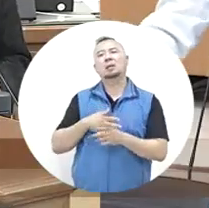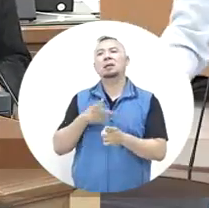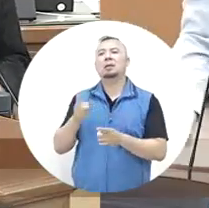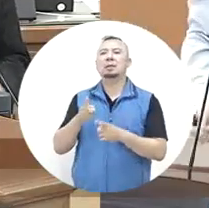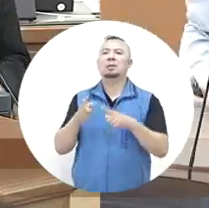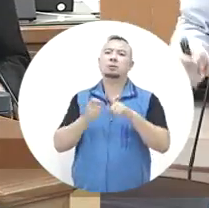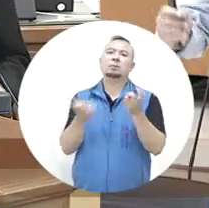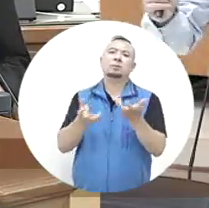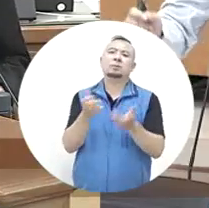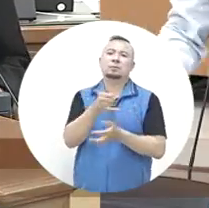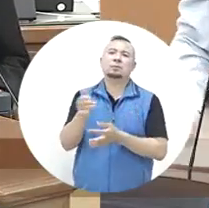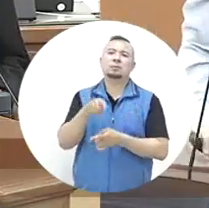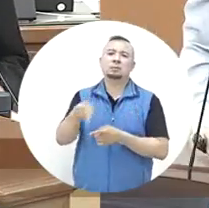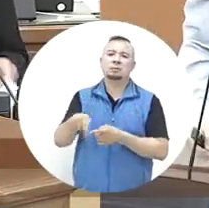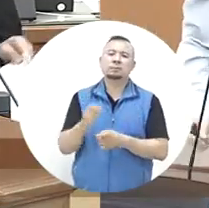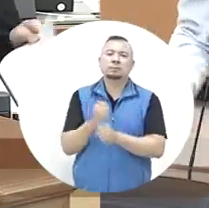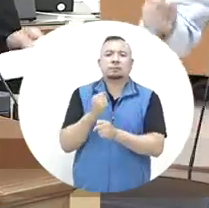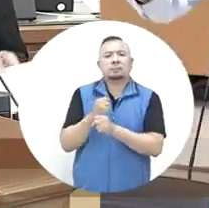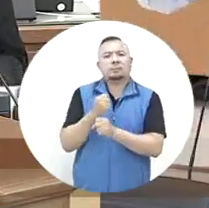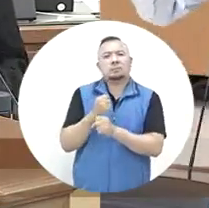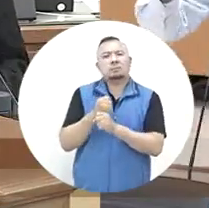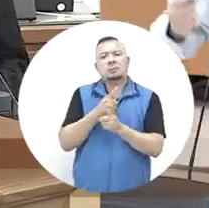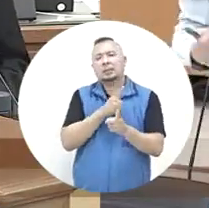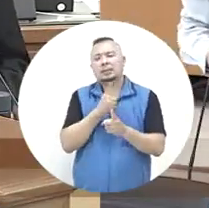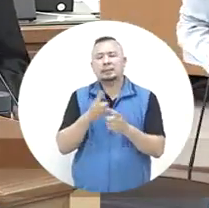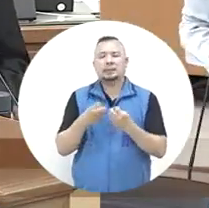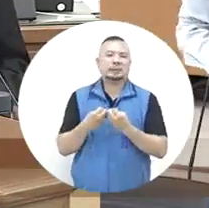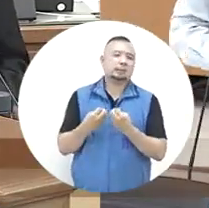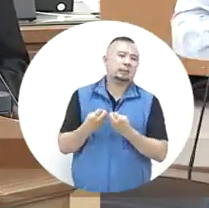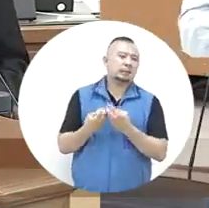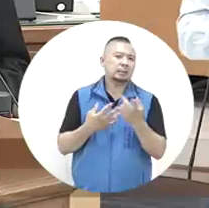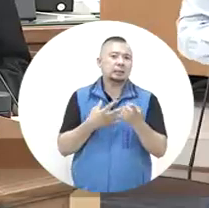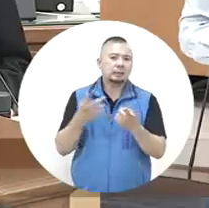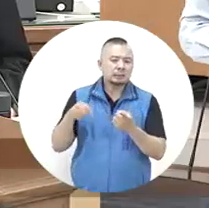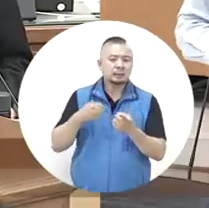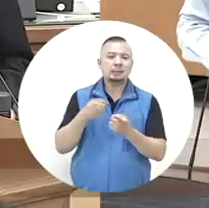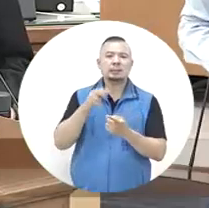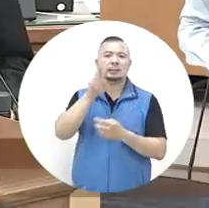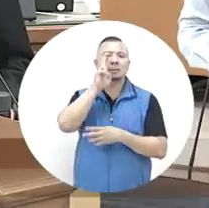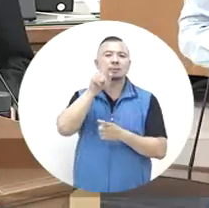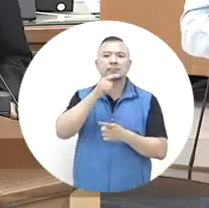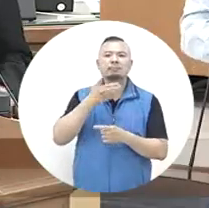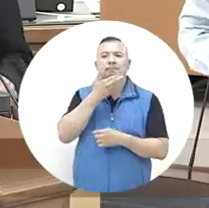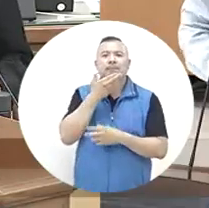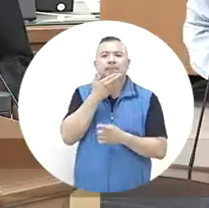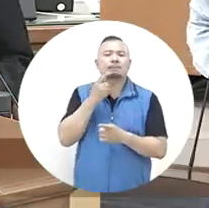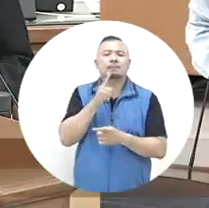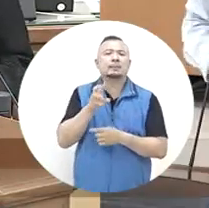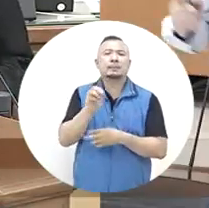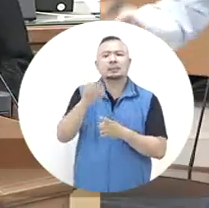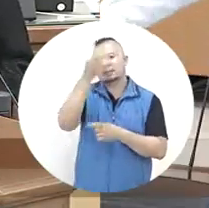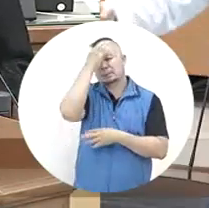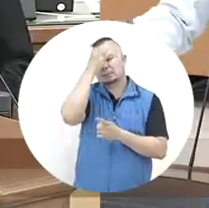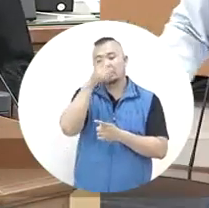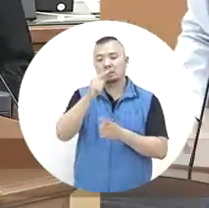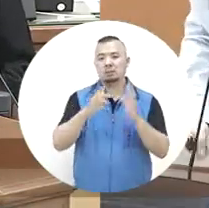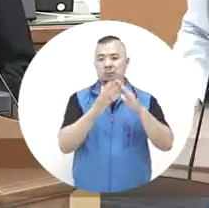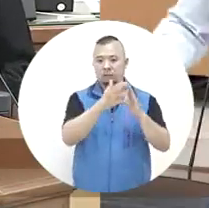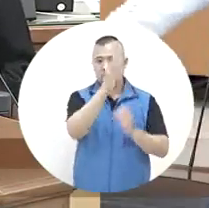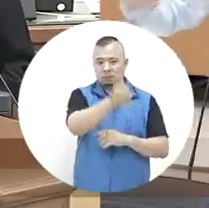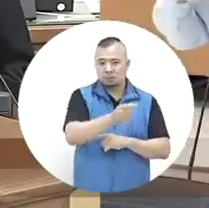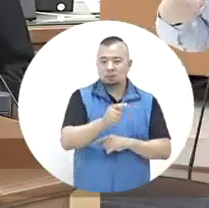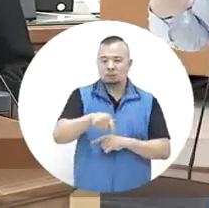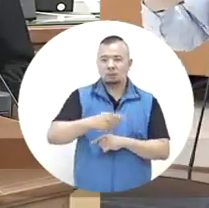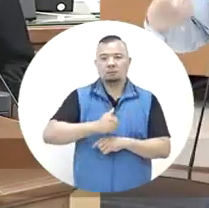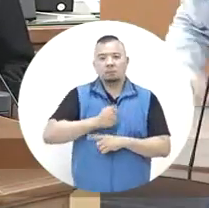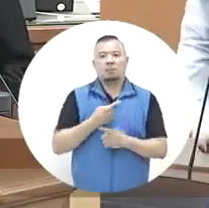啦干嘛，所以会缩手缩脚的。所以我们在上位的人哦，譬如说局长，譬如说市长，真的要有肩膀一点，就说啊你就这样子做